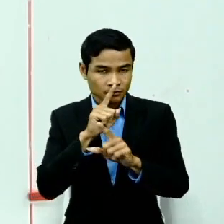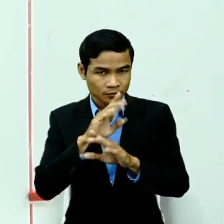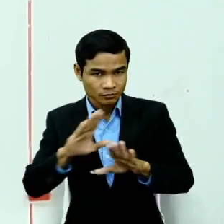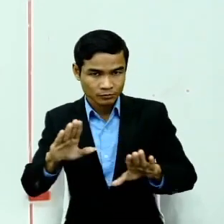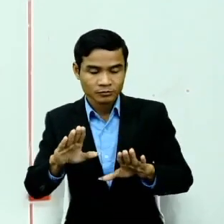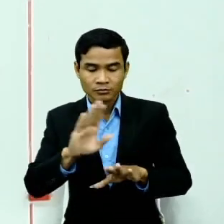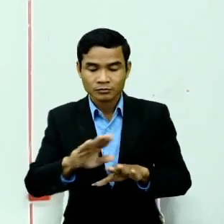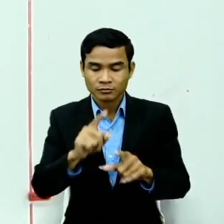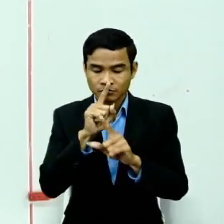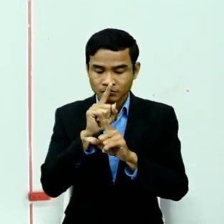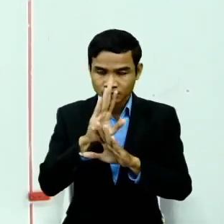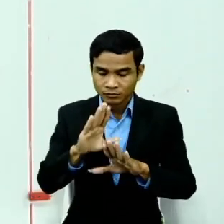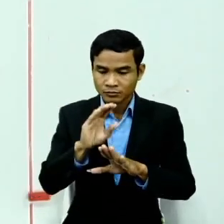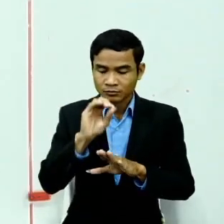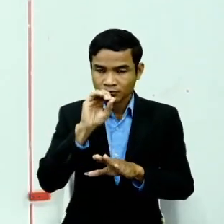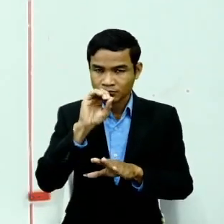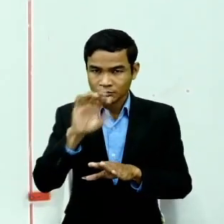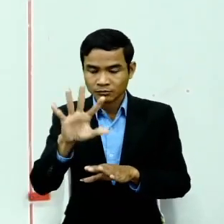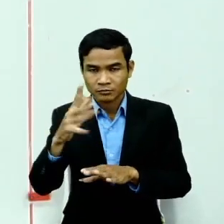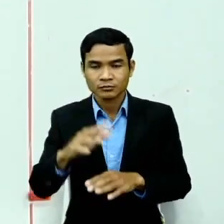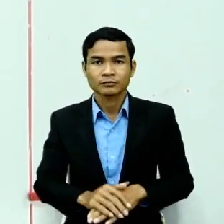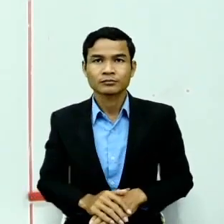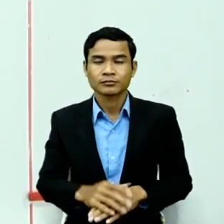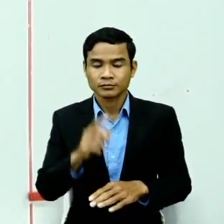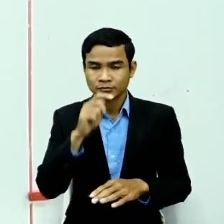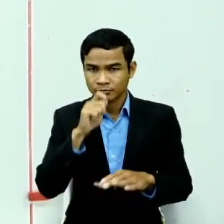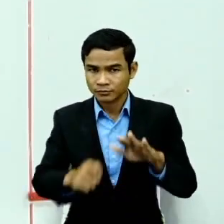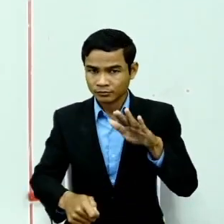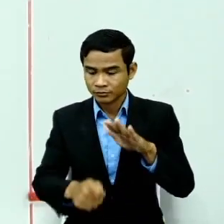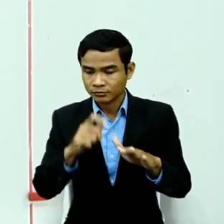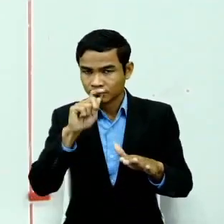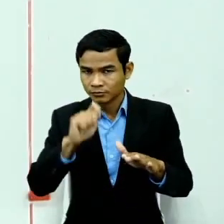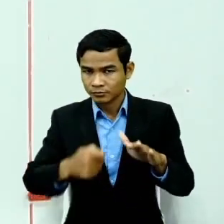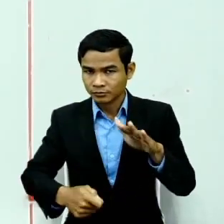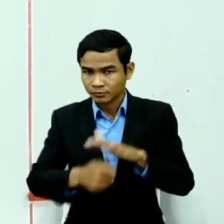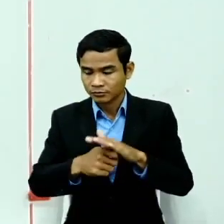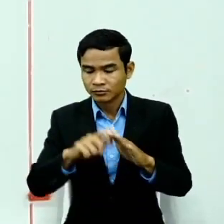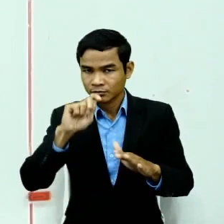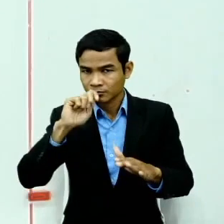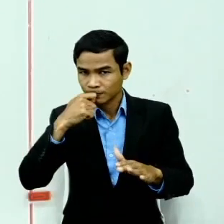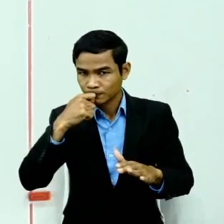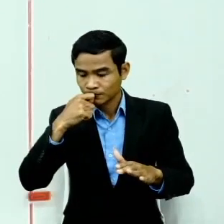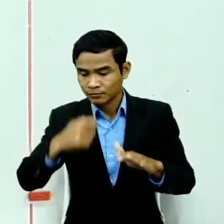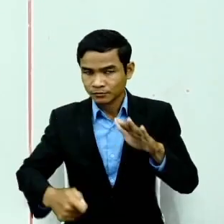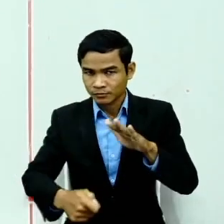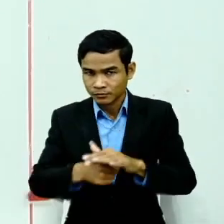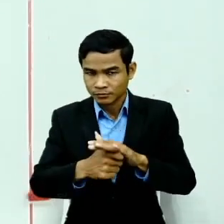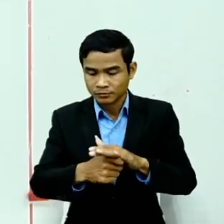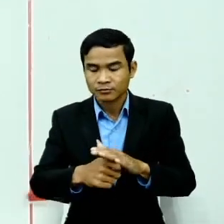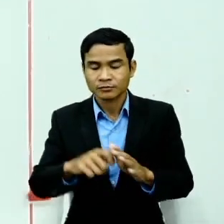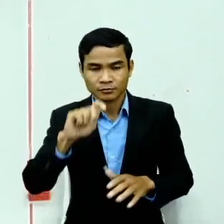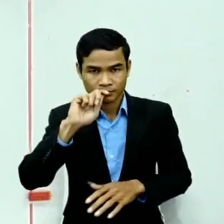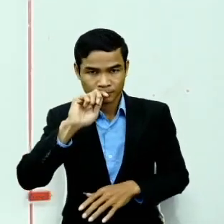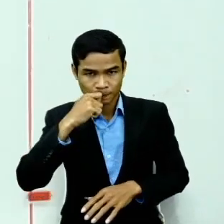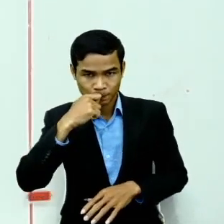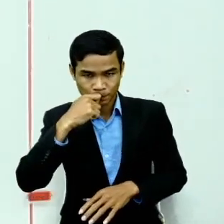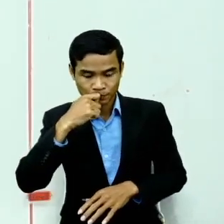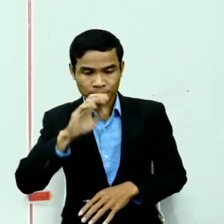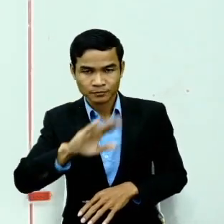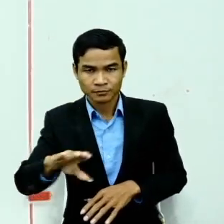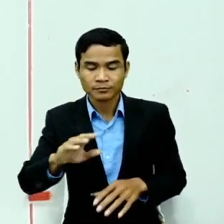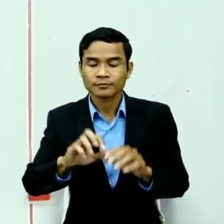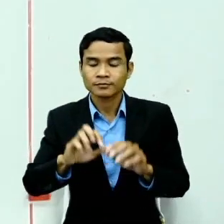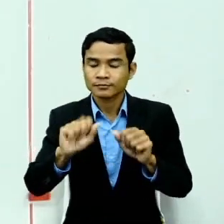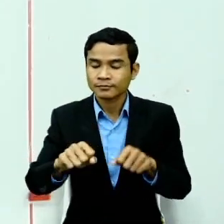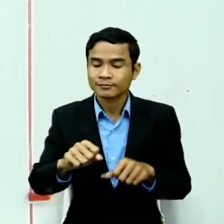mọt chà mà đòn tiện nó con chà sắm ngắt miền này thà thơ ở ngắt mình áo lử mọt chà lên nhẹ cứ